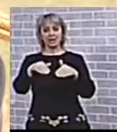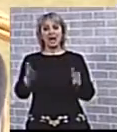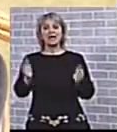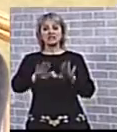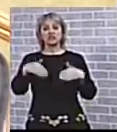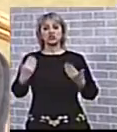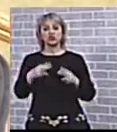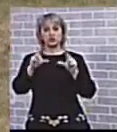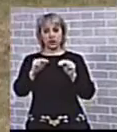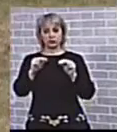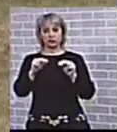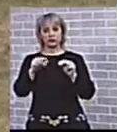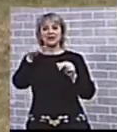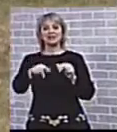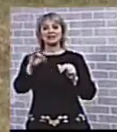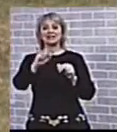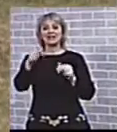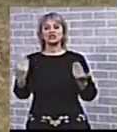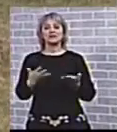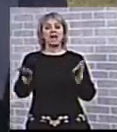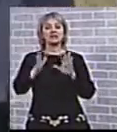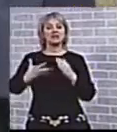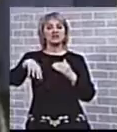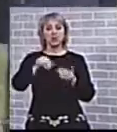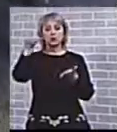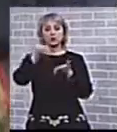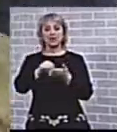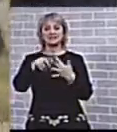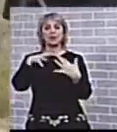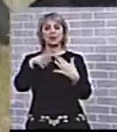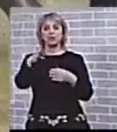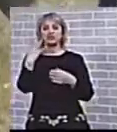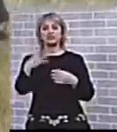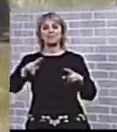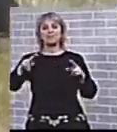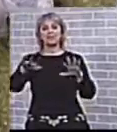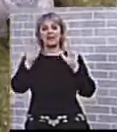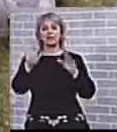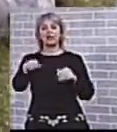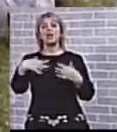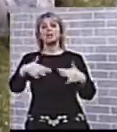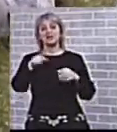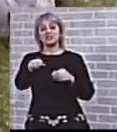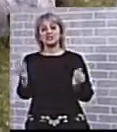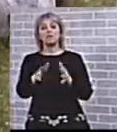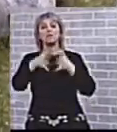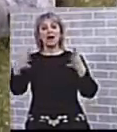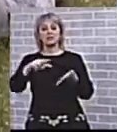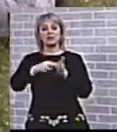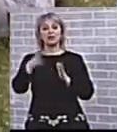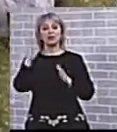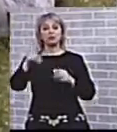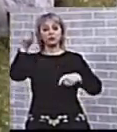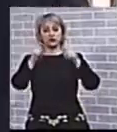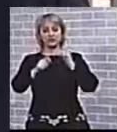Остался жив, к счастью. В этот раз живы остались все участники боя. Четверо пленных, минимум потерь и максимум планов на